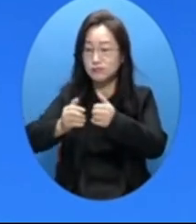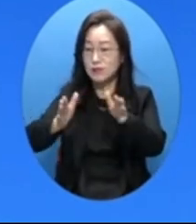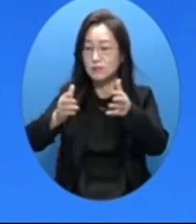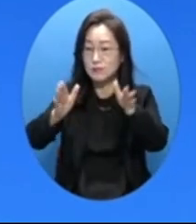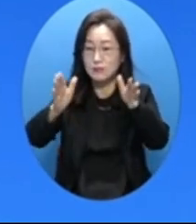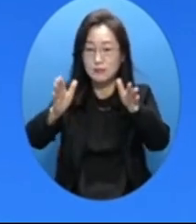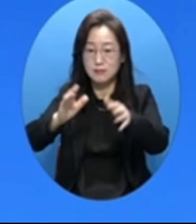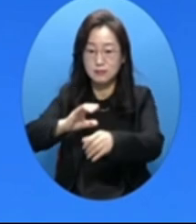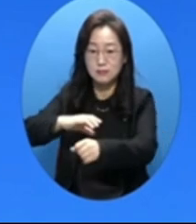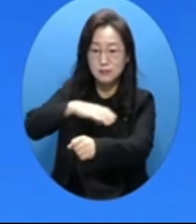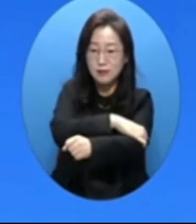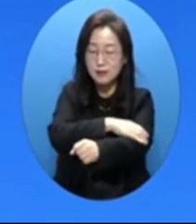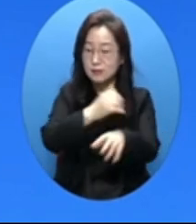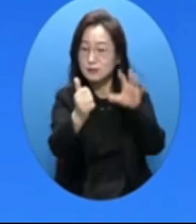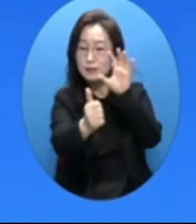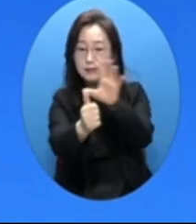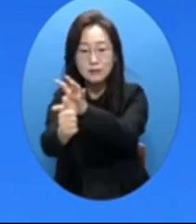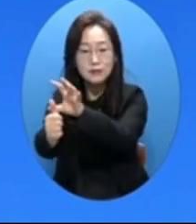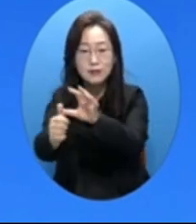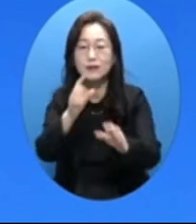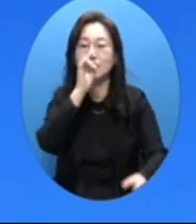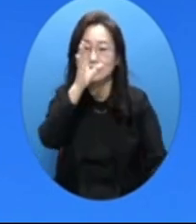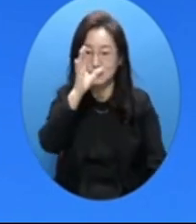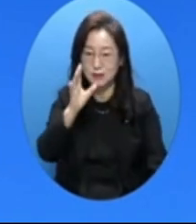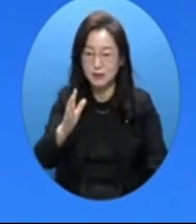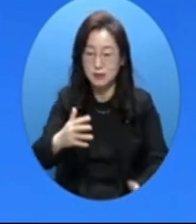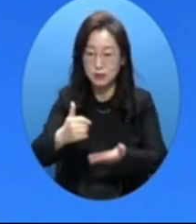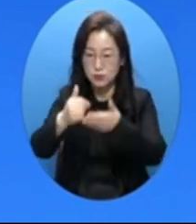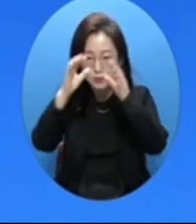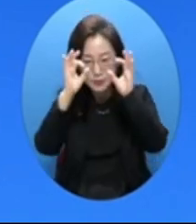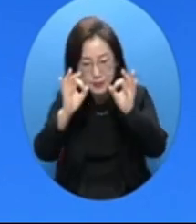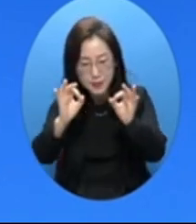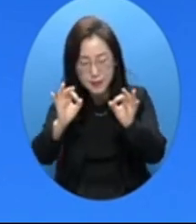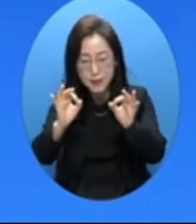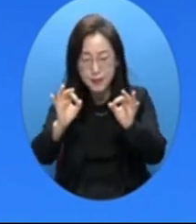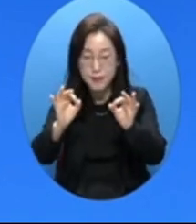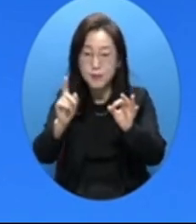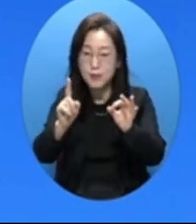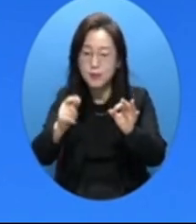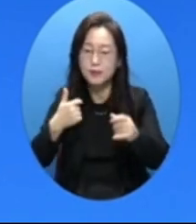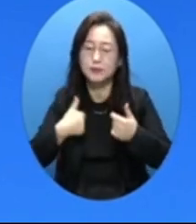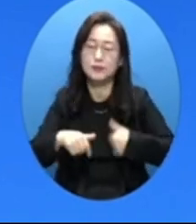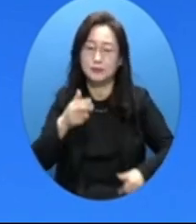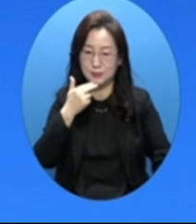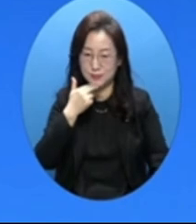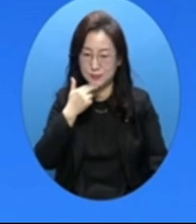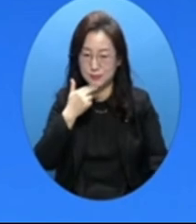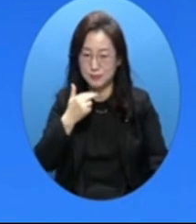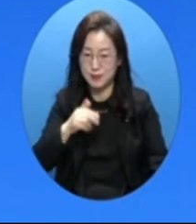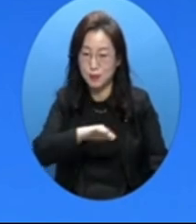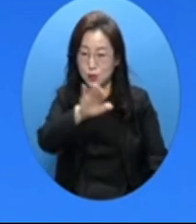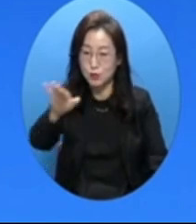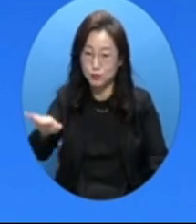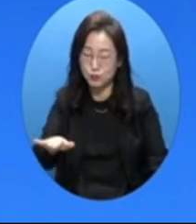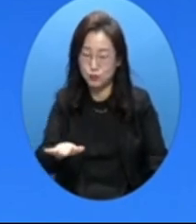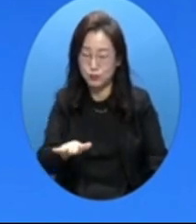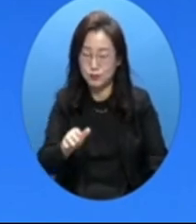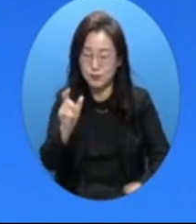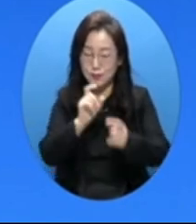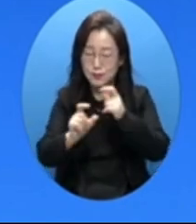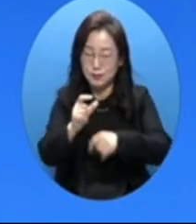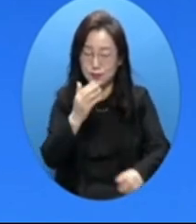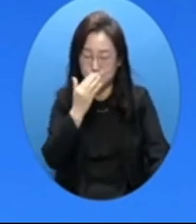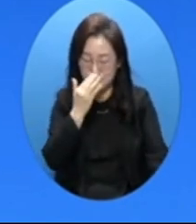새도를 부리면서 소리를 취급하면 안 되는 것입니다 우리 주님이 기뻐하지 않으신 모든 것입니다 우리는 가짓수록 더